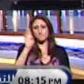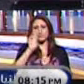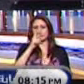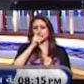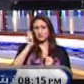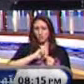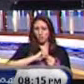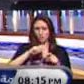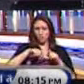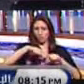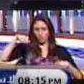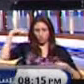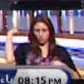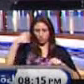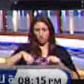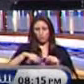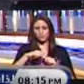خالص،